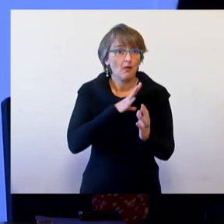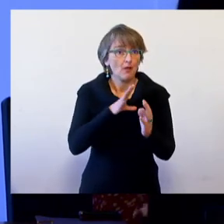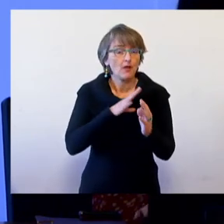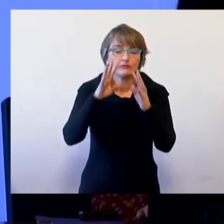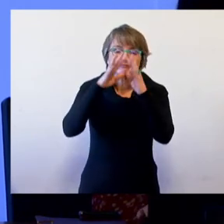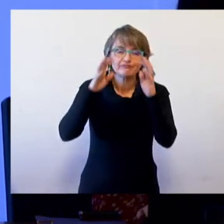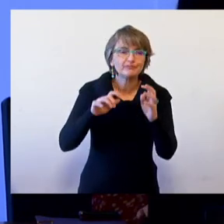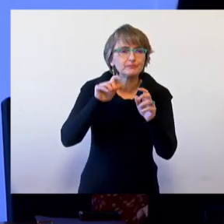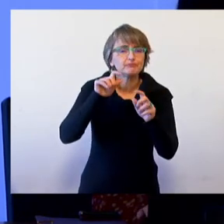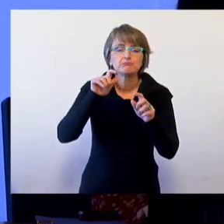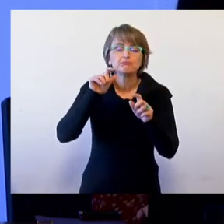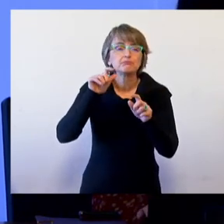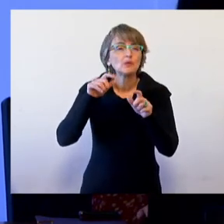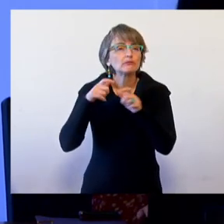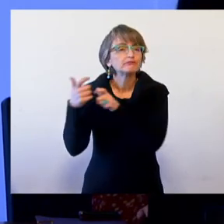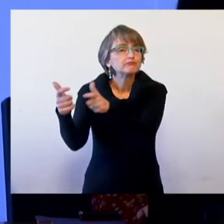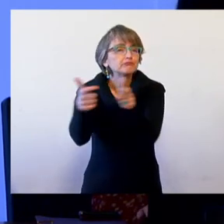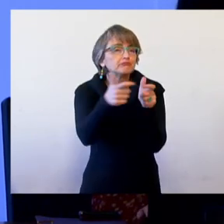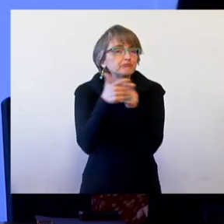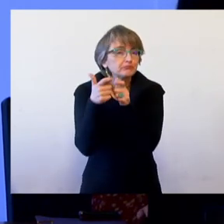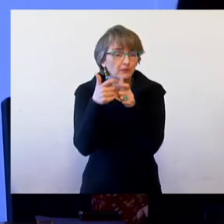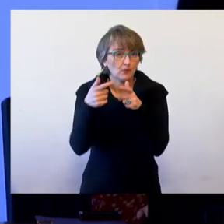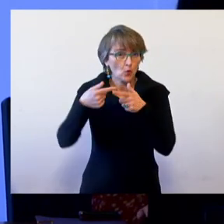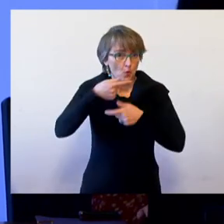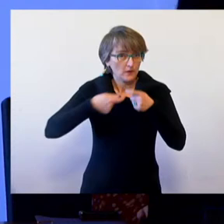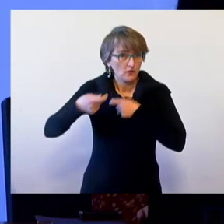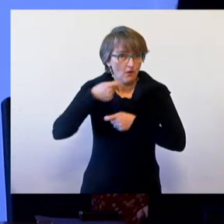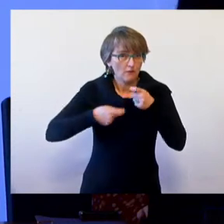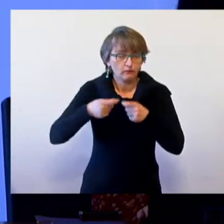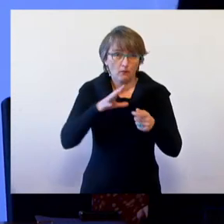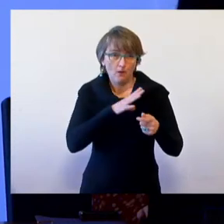redevances, qui respectent la règle.